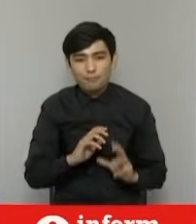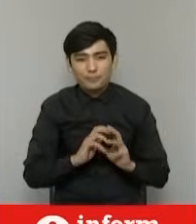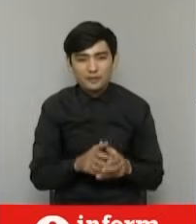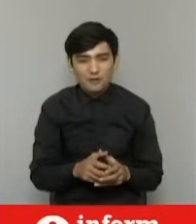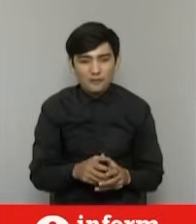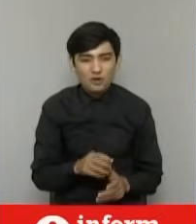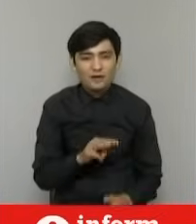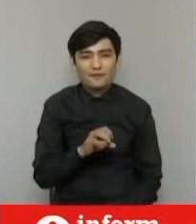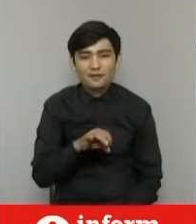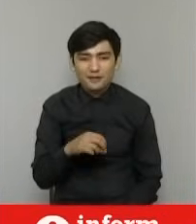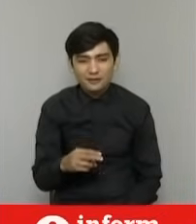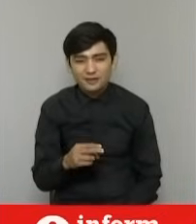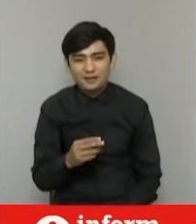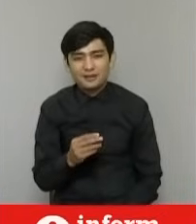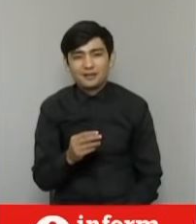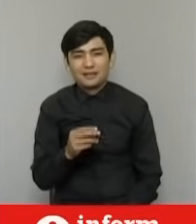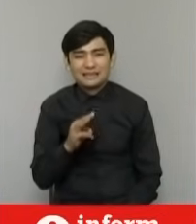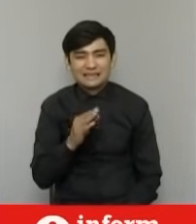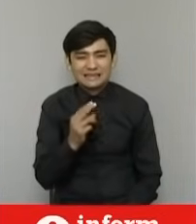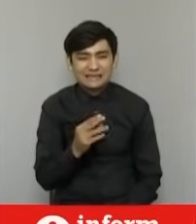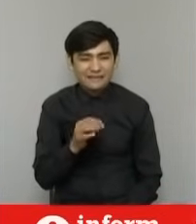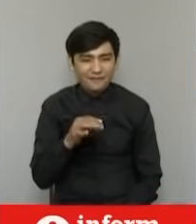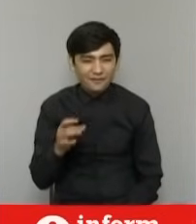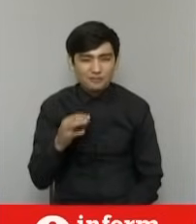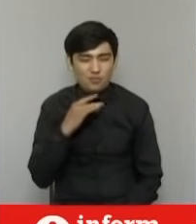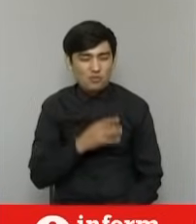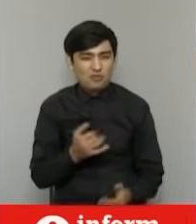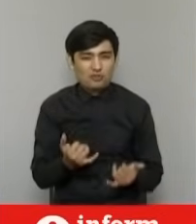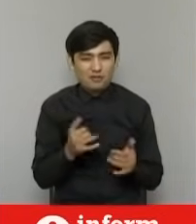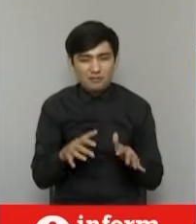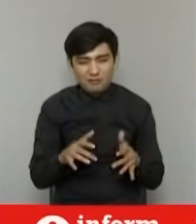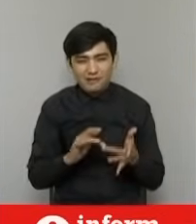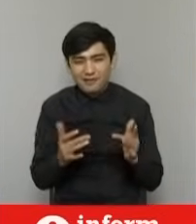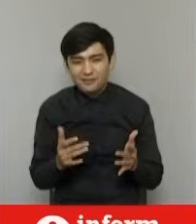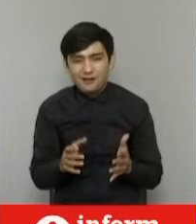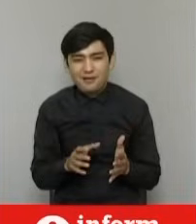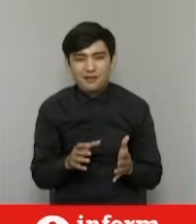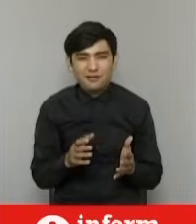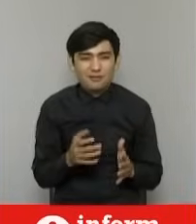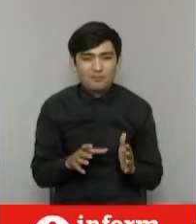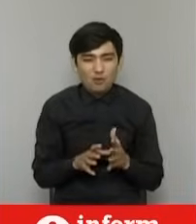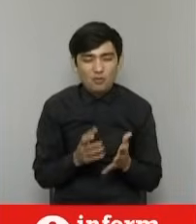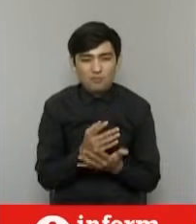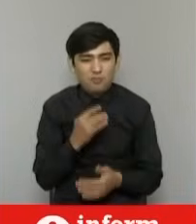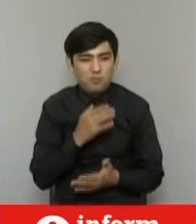мировой тренд по цифровизации услуг, в ближайшей перспективе сохранится потребность в